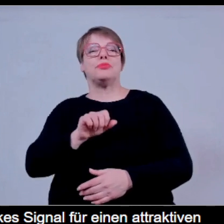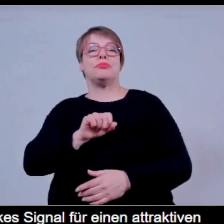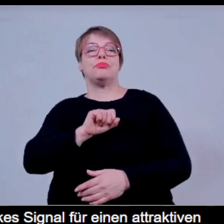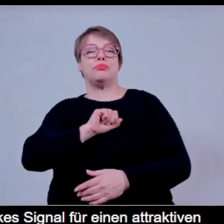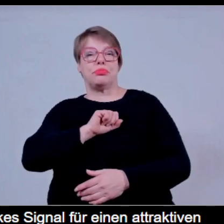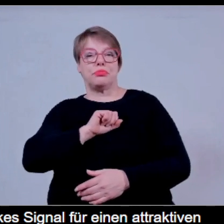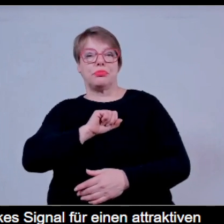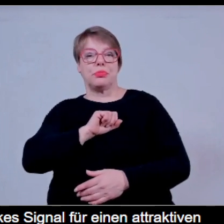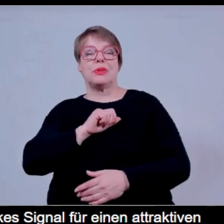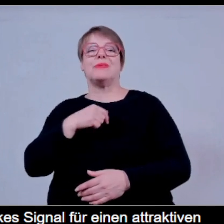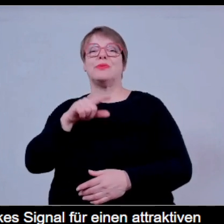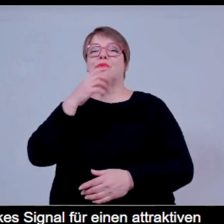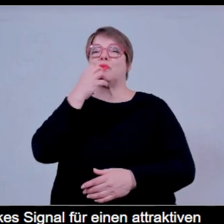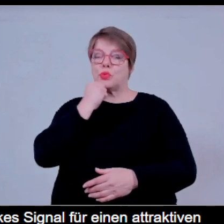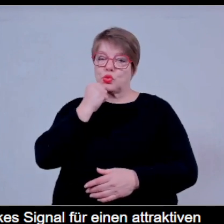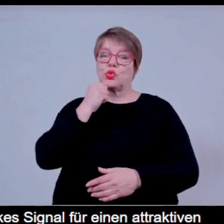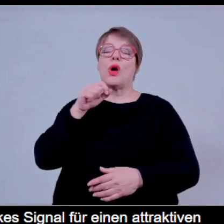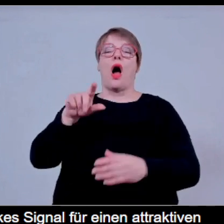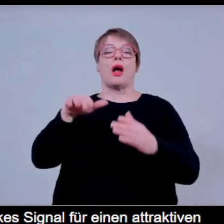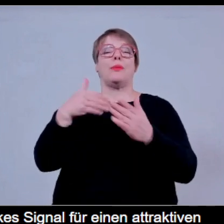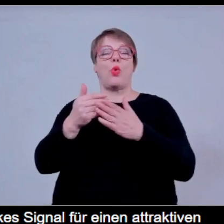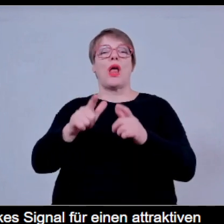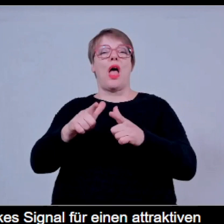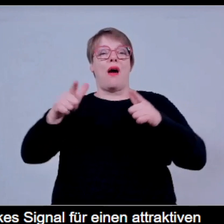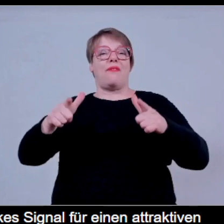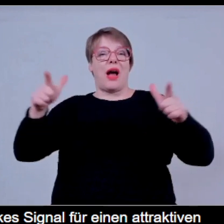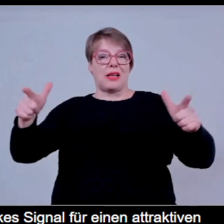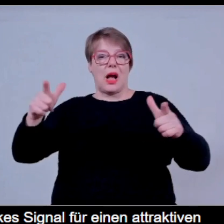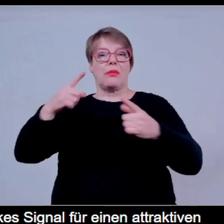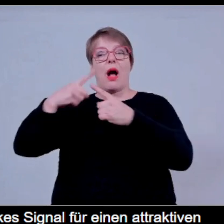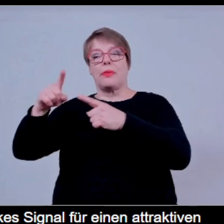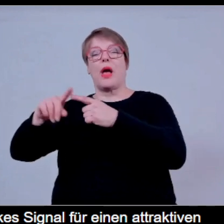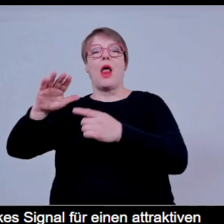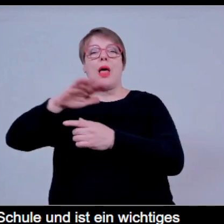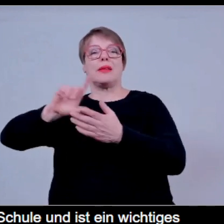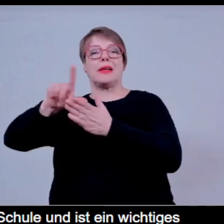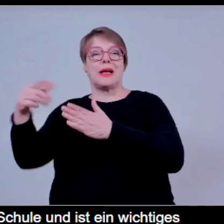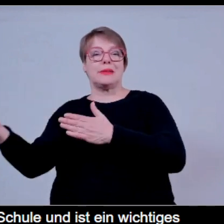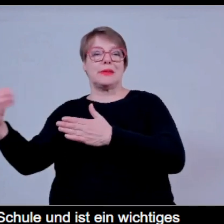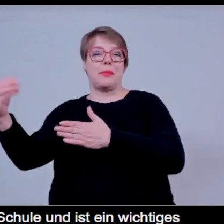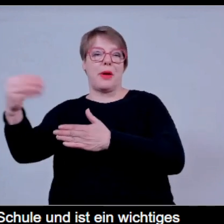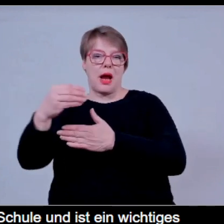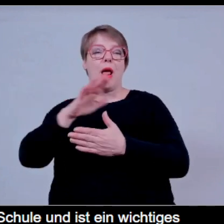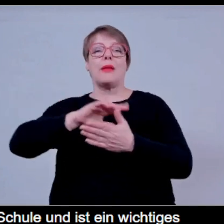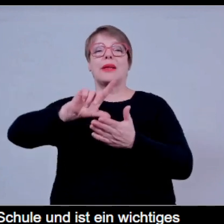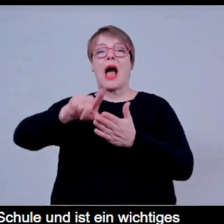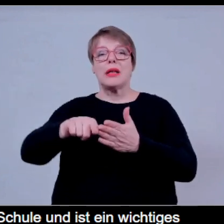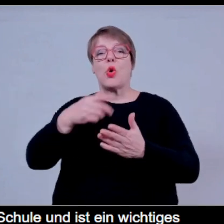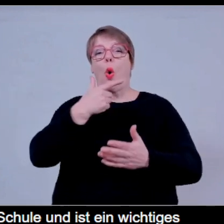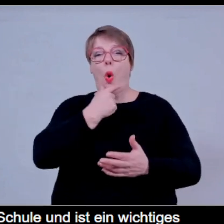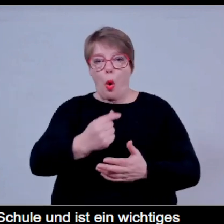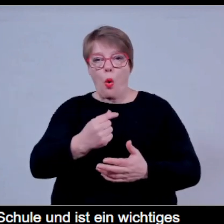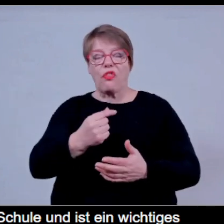übernimmt. Und außerdem, das kommt on top dazu, unterstützen wir die Region Aschaffenburg. Da sage ich, ich habe vorher